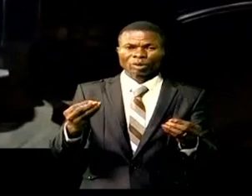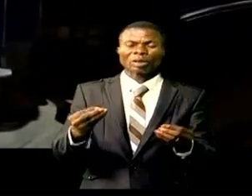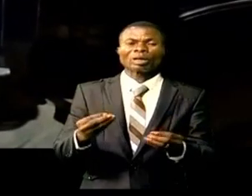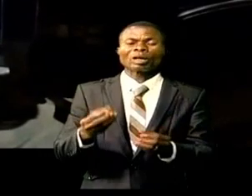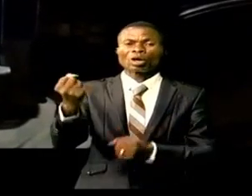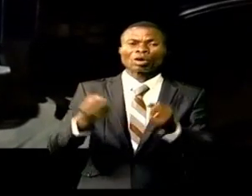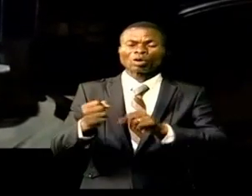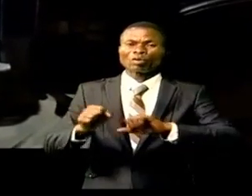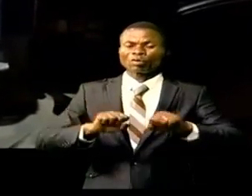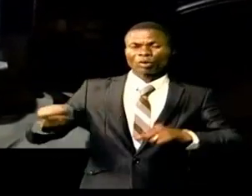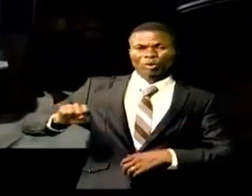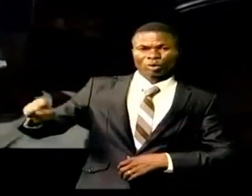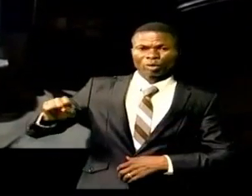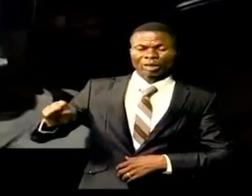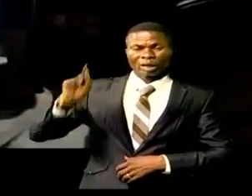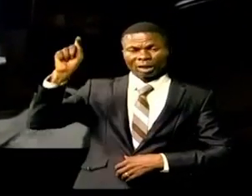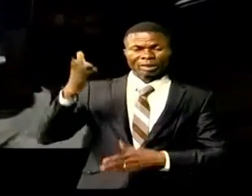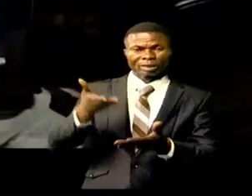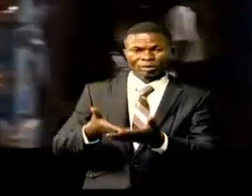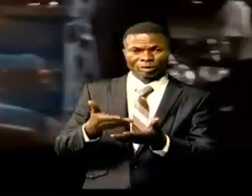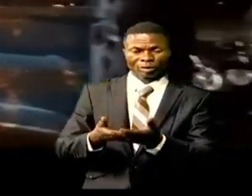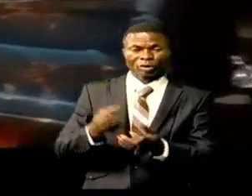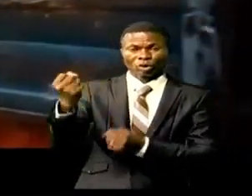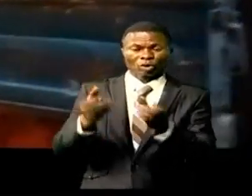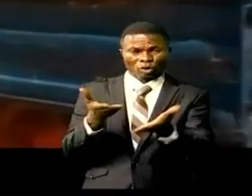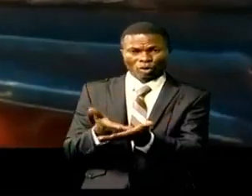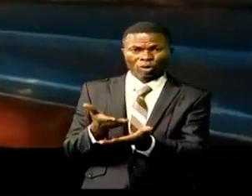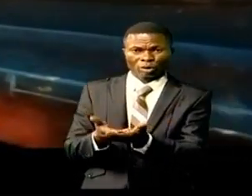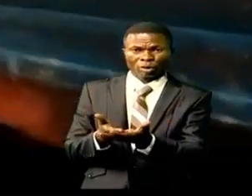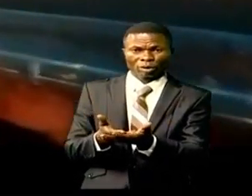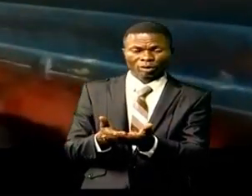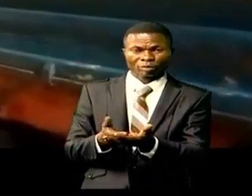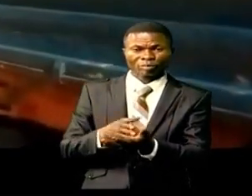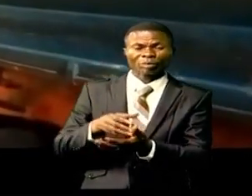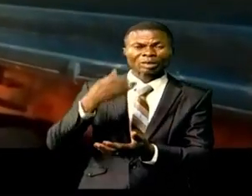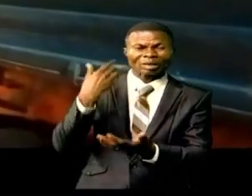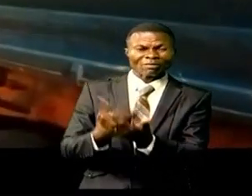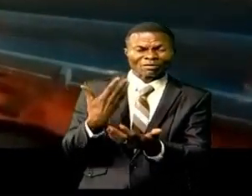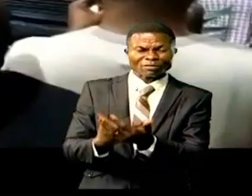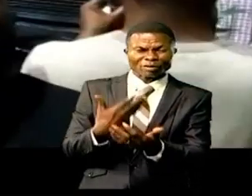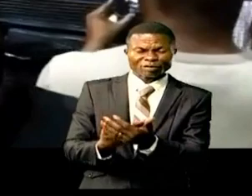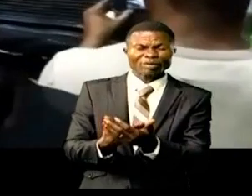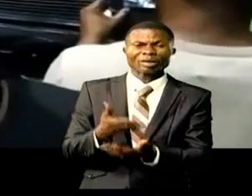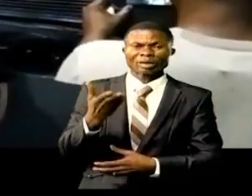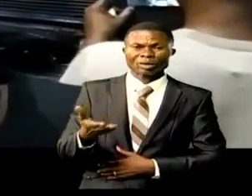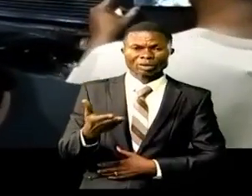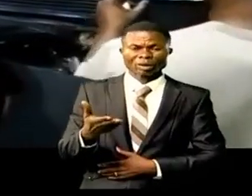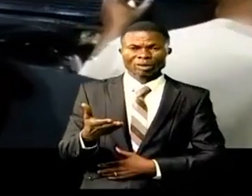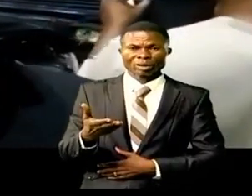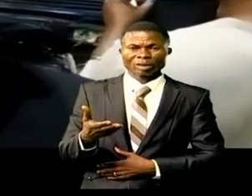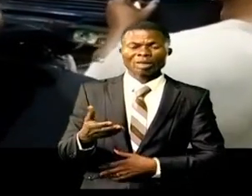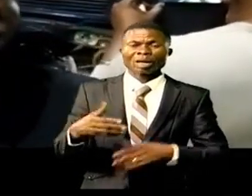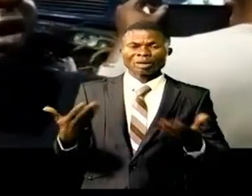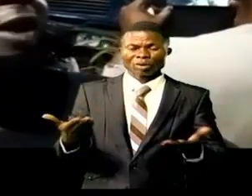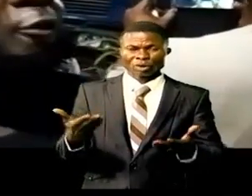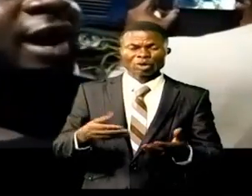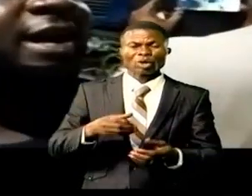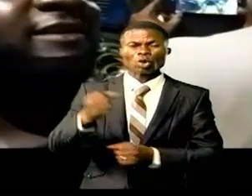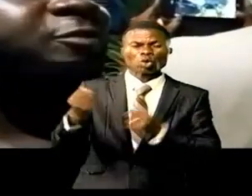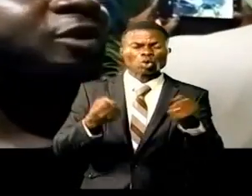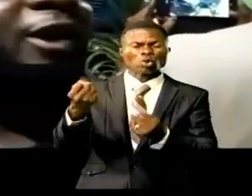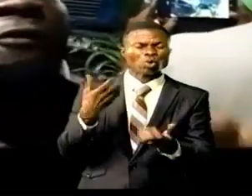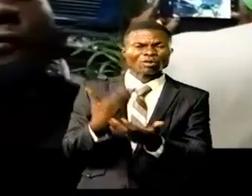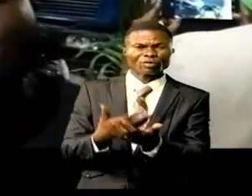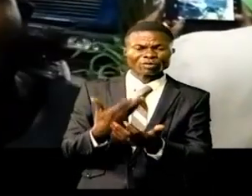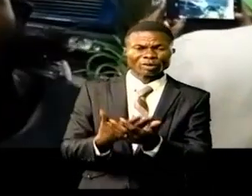à en croire les témoins. Chauffeur Oyo, Azaki na vitesse à ma caisse. Ce chauffeur roulait à vive